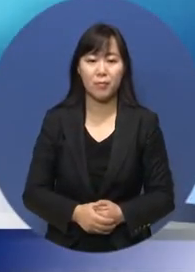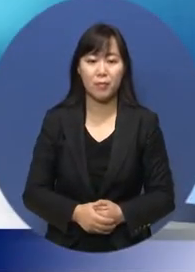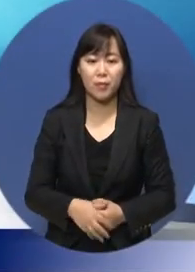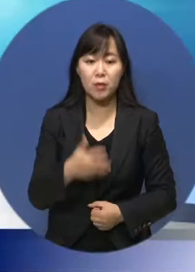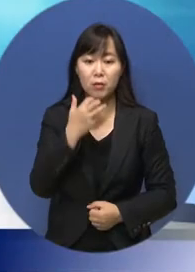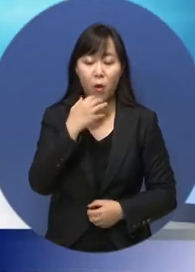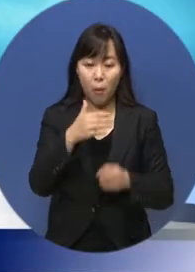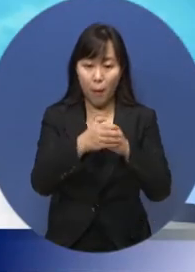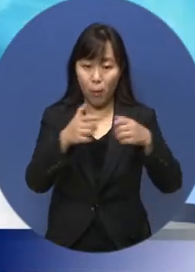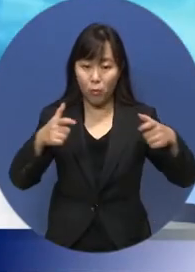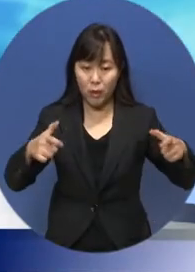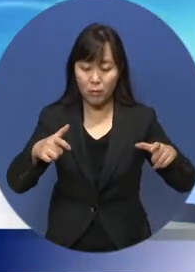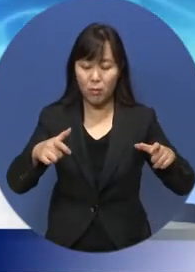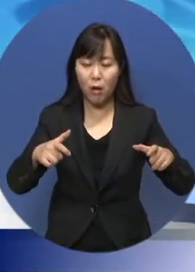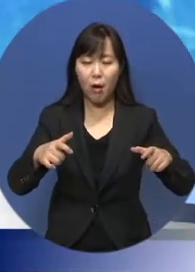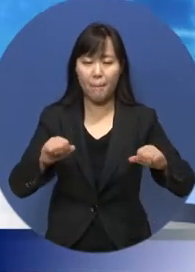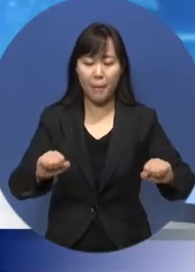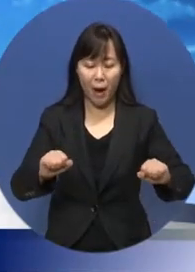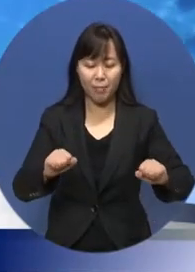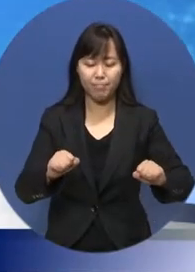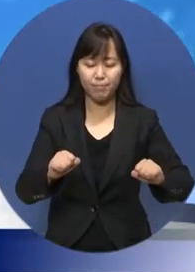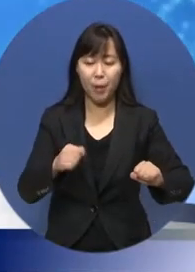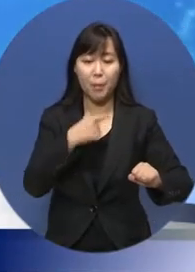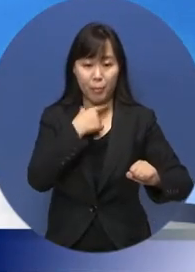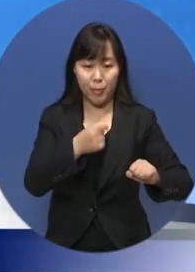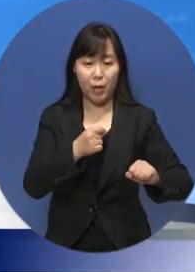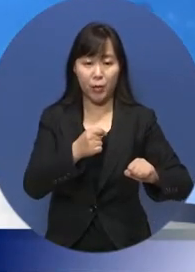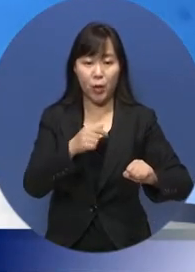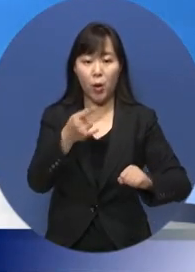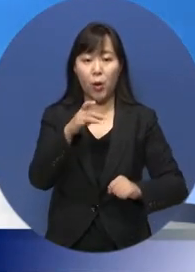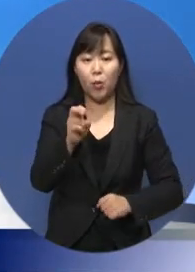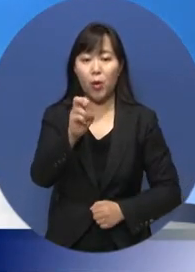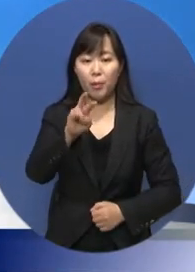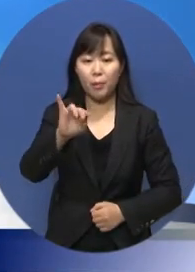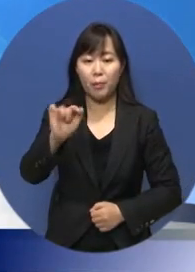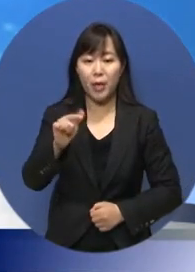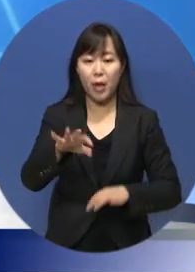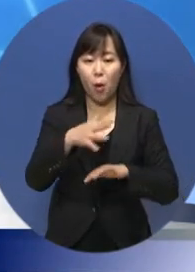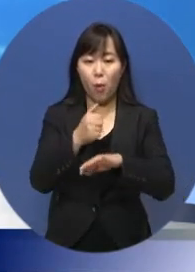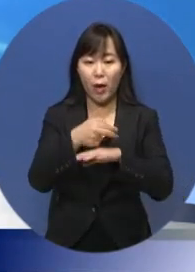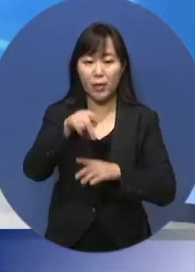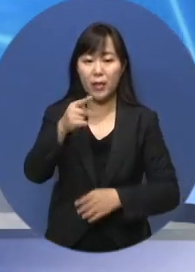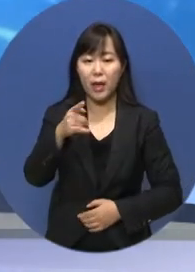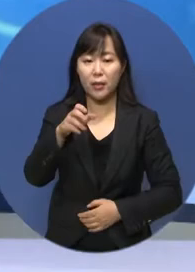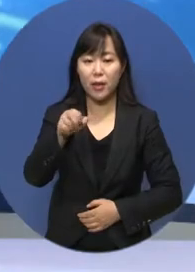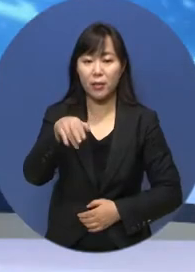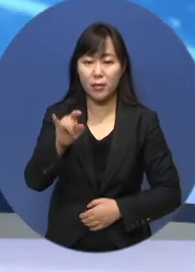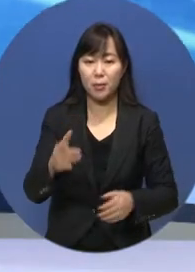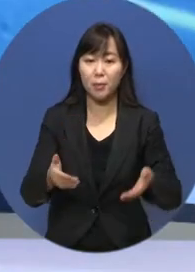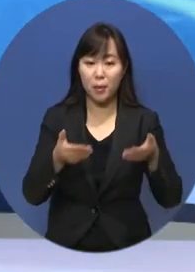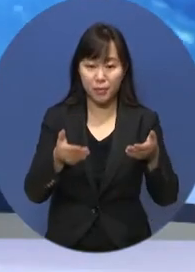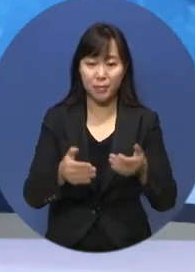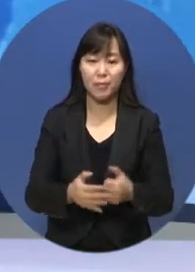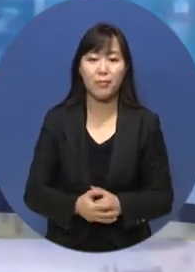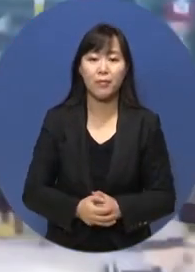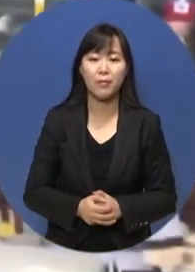서울 마포구가 지역의 안녕을 기원하는 공민왕 사당제를 봉행했습니다.